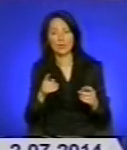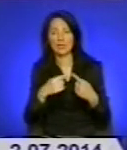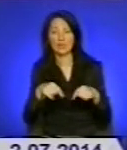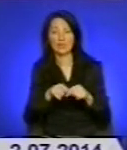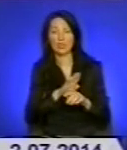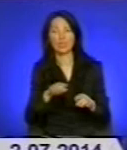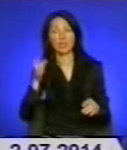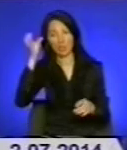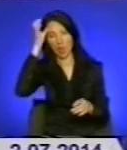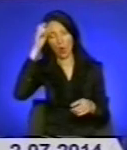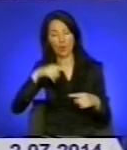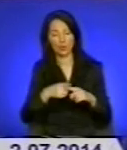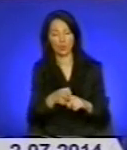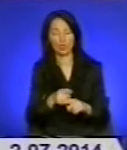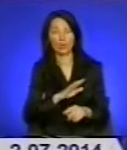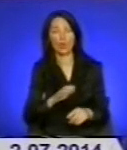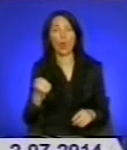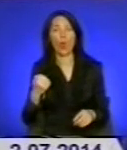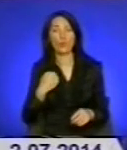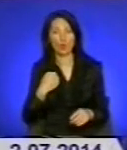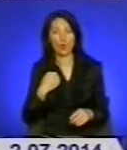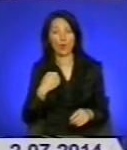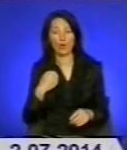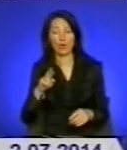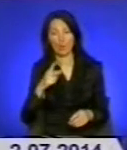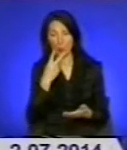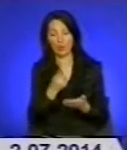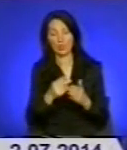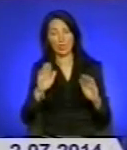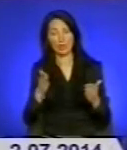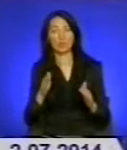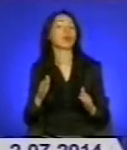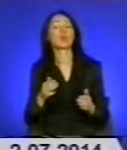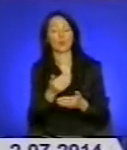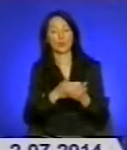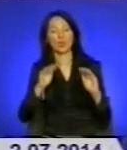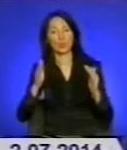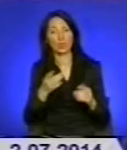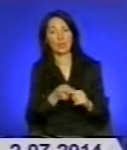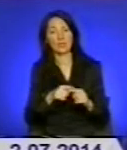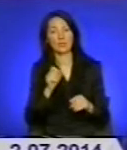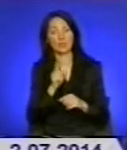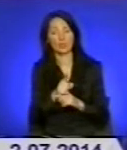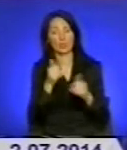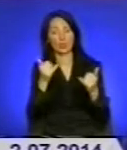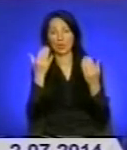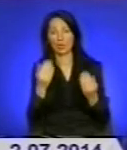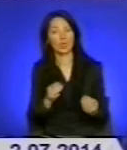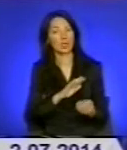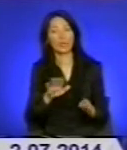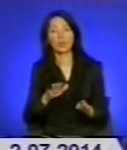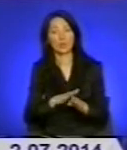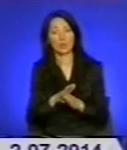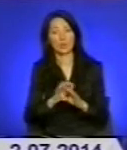науково-технологічні ні у військові як показали останні події з цим завданням на сьогоднішній день не справляється